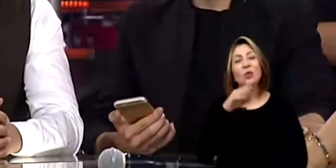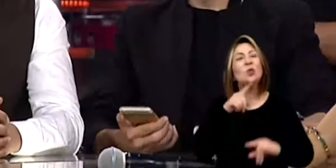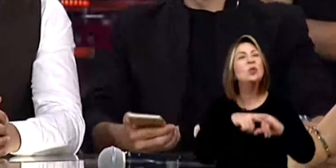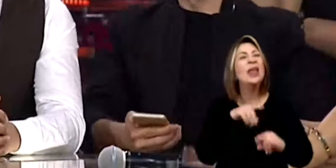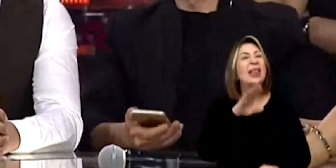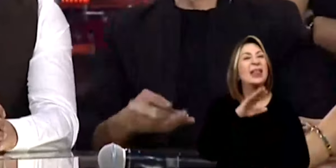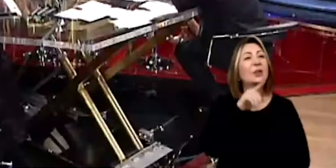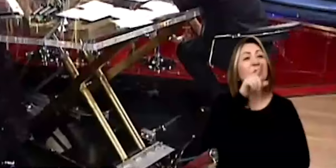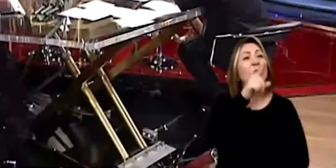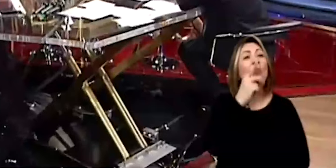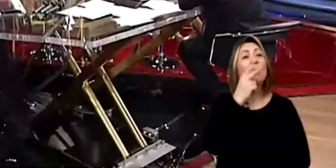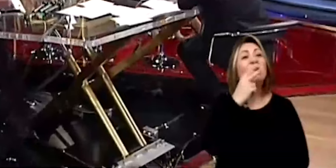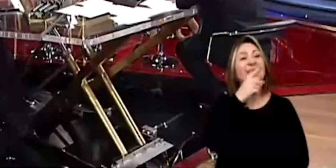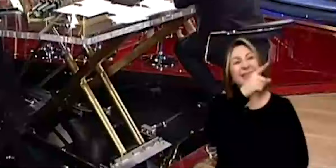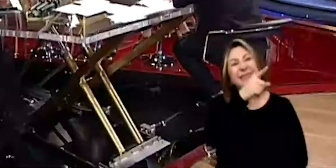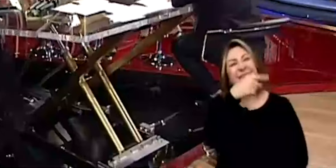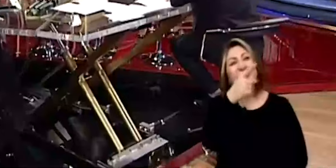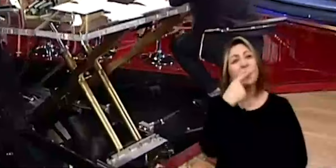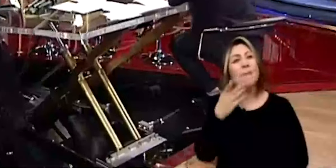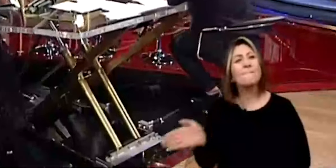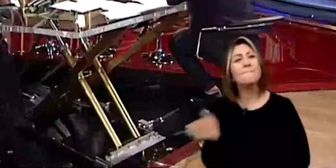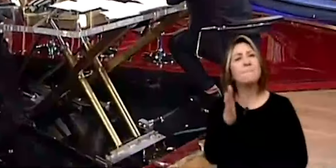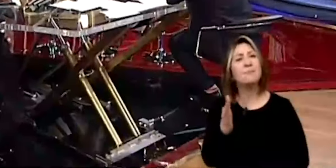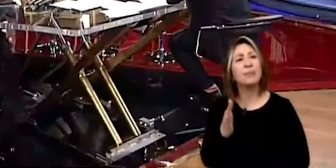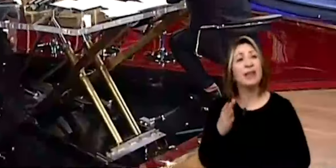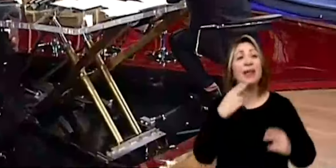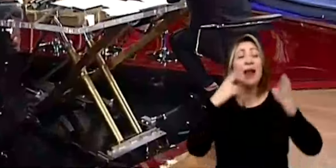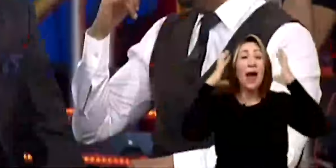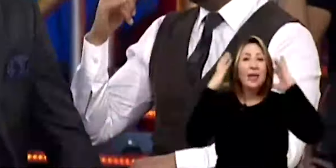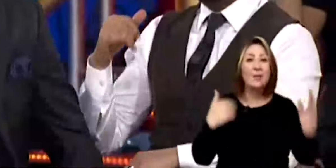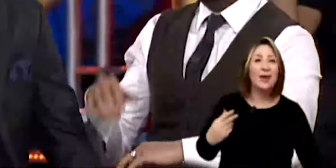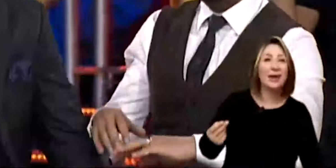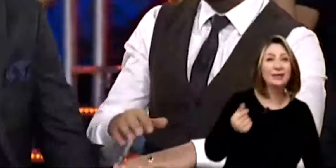Hüseyin'ciğim, Bülent konuştuğun zaman ağzına bir tane... Reyhan kaçtım ben.